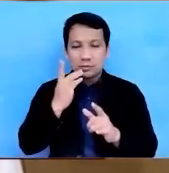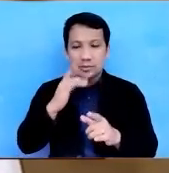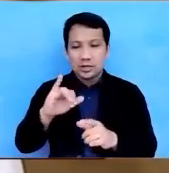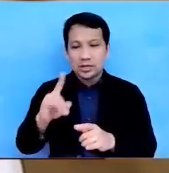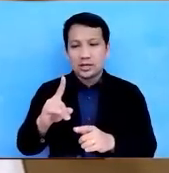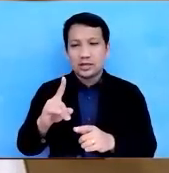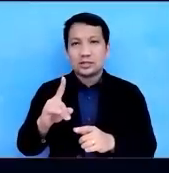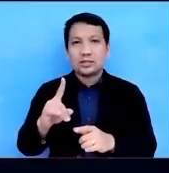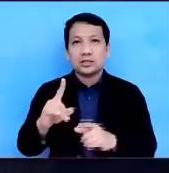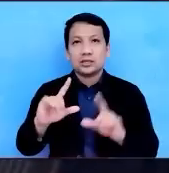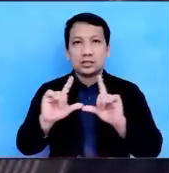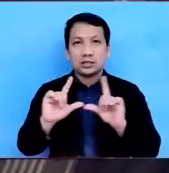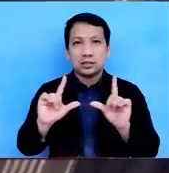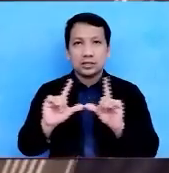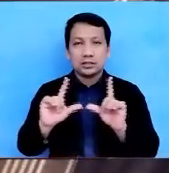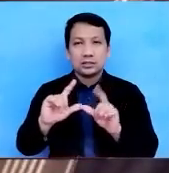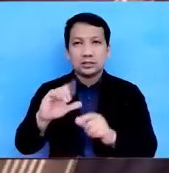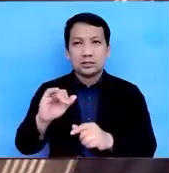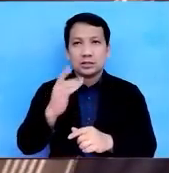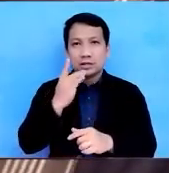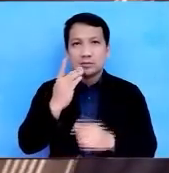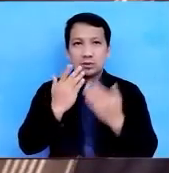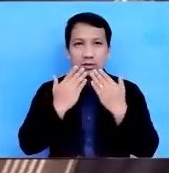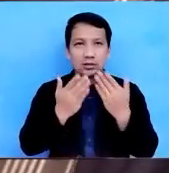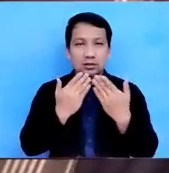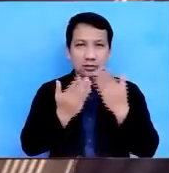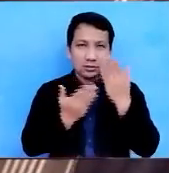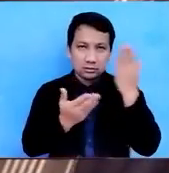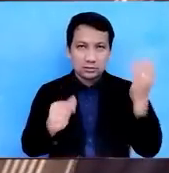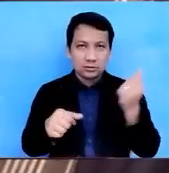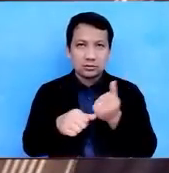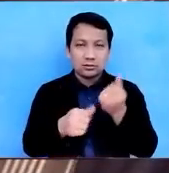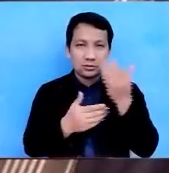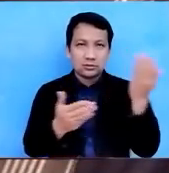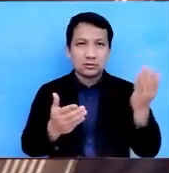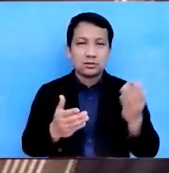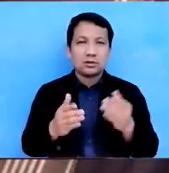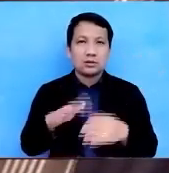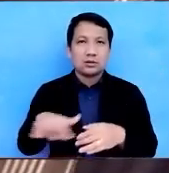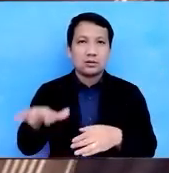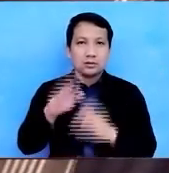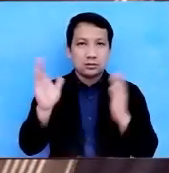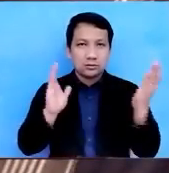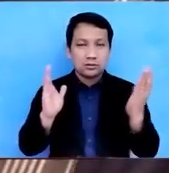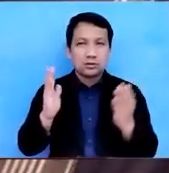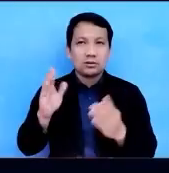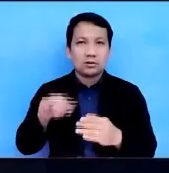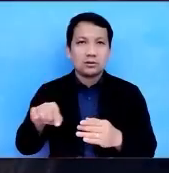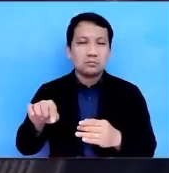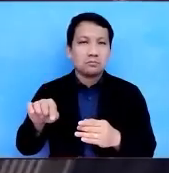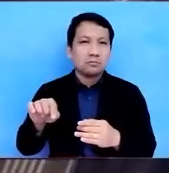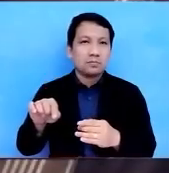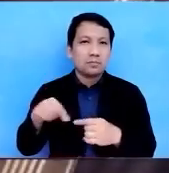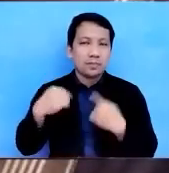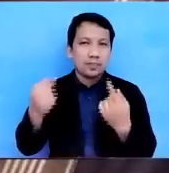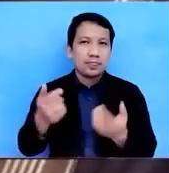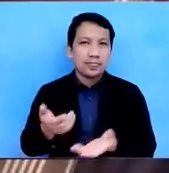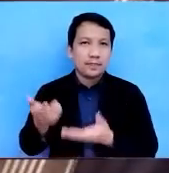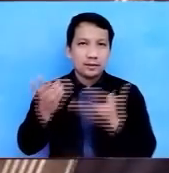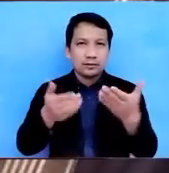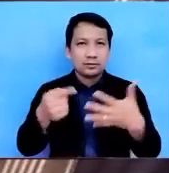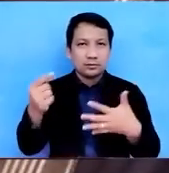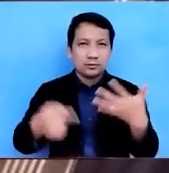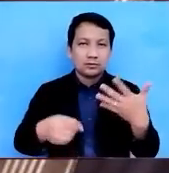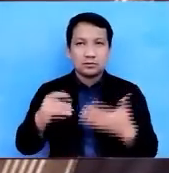LTO. Sa isang pahayag, nagpasalamat si Secretary Bautista para sa naging serbisyo ni Tugade. Magsusumiti naman ang DOTR